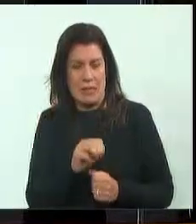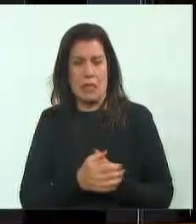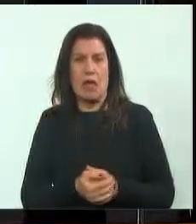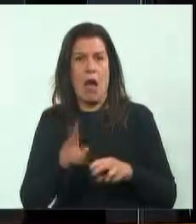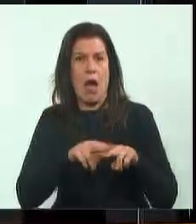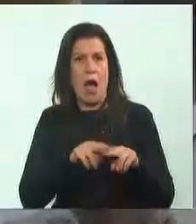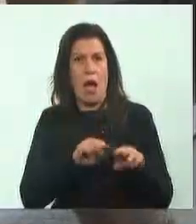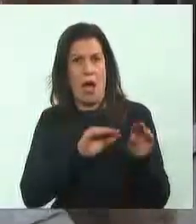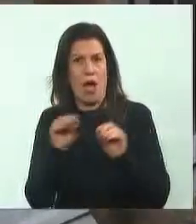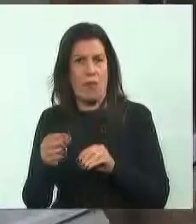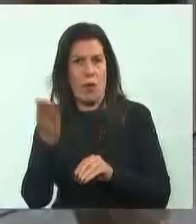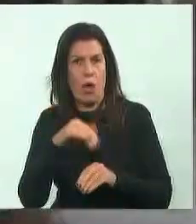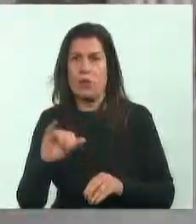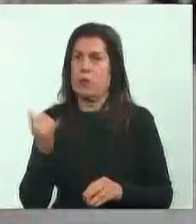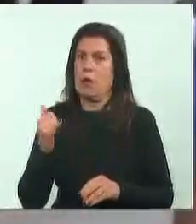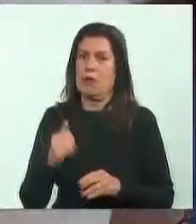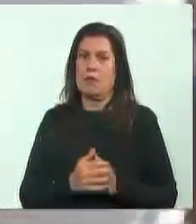הבא? מיידית נודדים לסלב הבא.